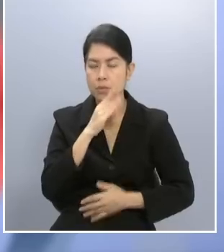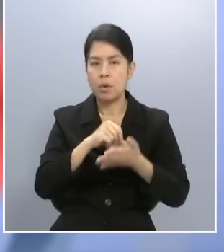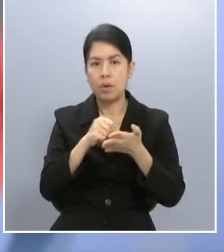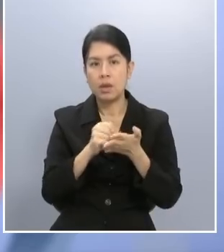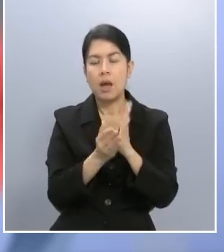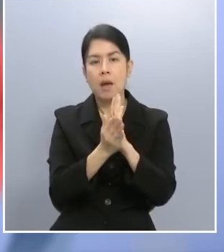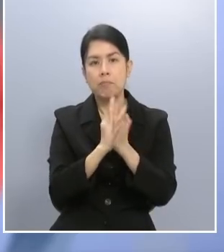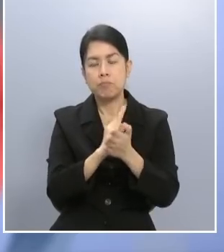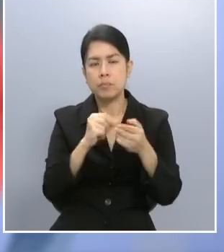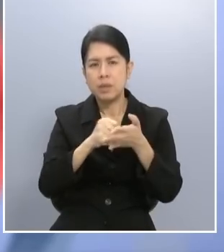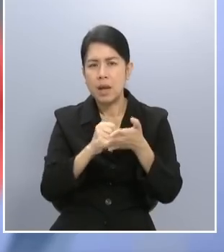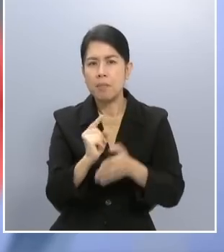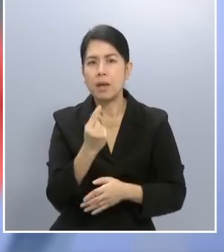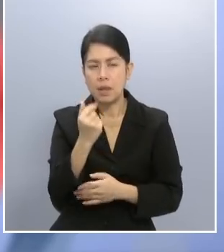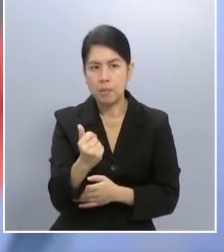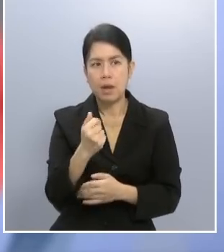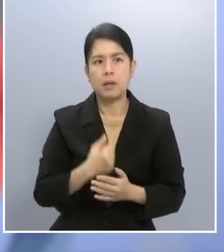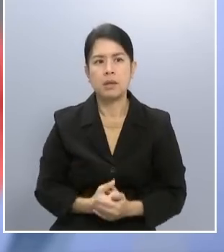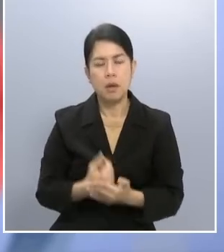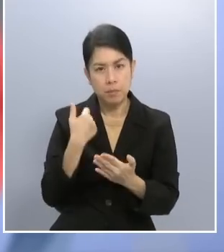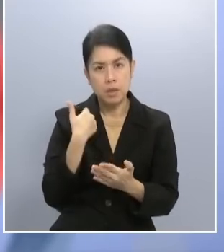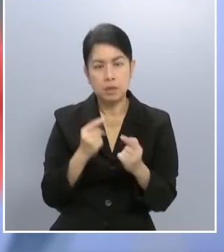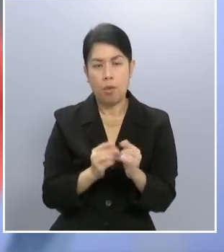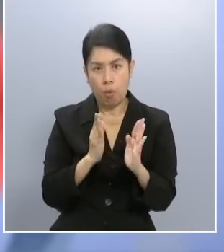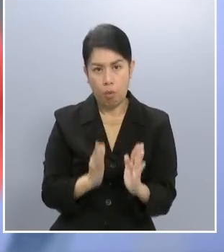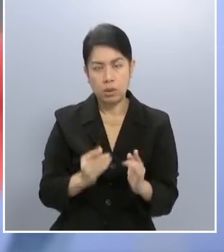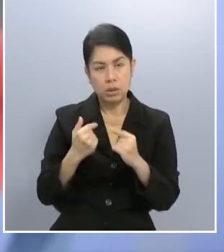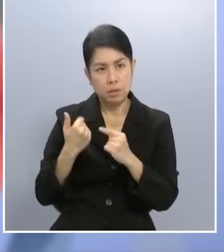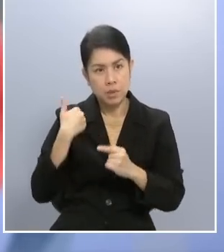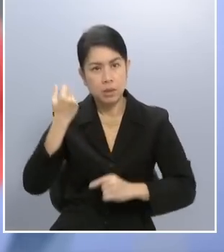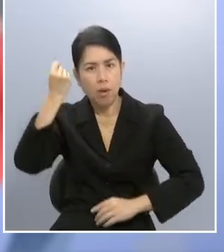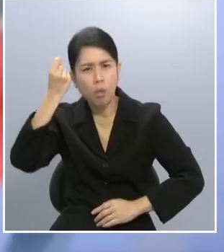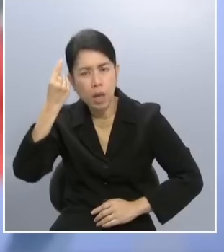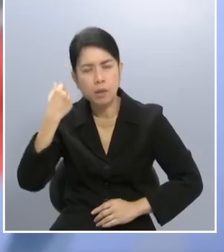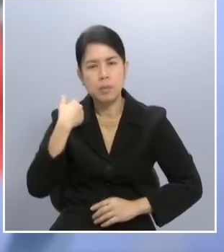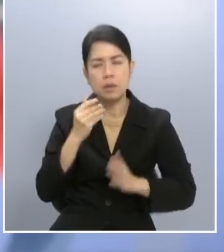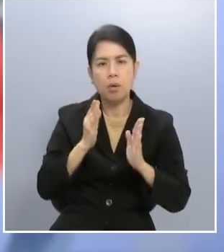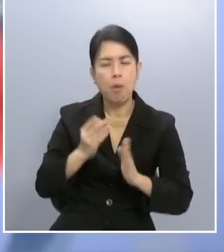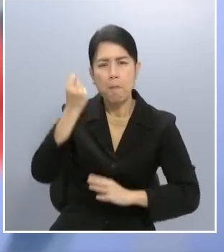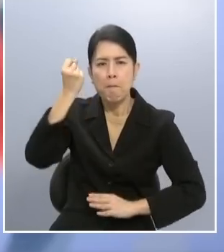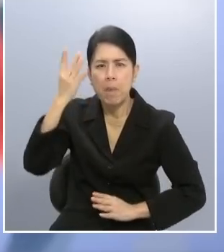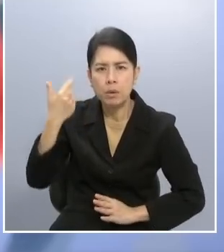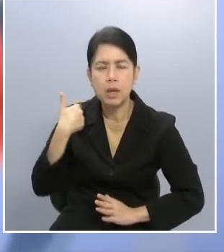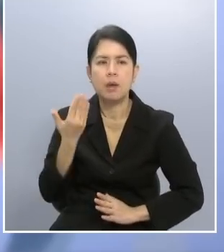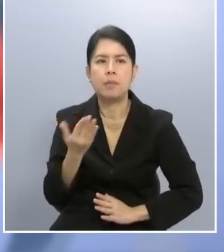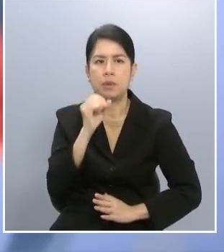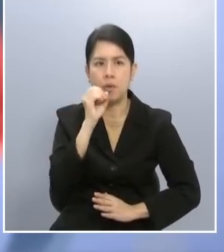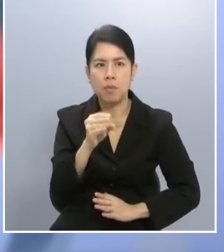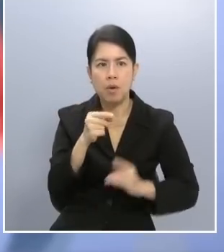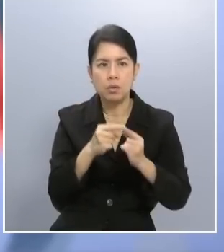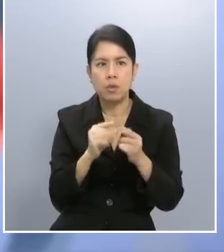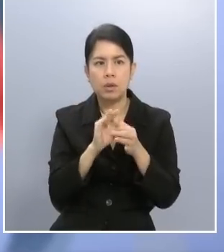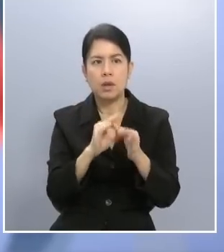หลายๆคนเข้าใจในมุมที่ผมพูดนะแล้วก็มีหลายๆคนที่ไม่เข้าใจที่จะบอกว่าเฮ้ยมันเป็นข้อกฎหมายคุณต้องเข้าใจคุณไม่เรียนรู้เลยเหรอ